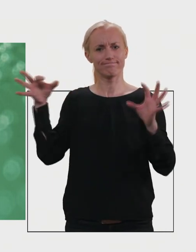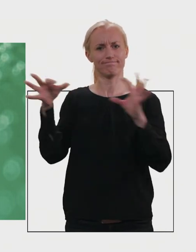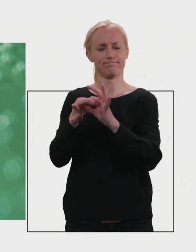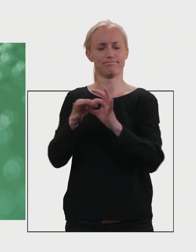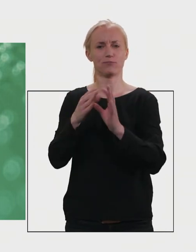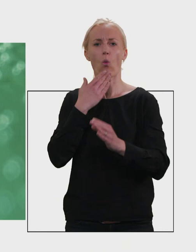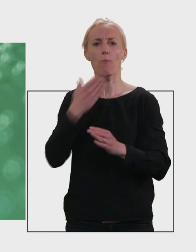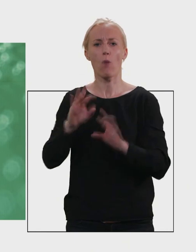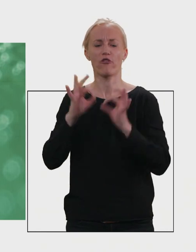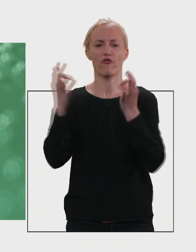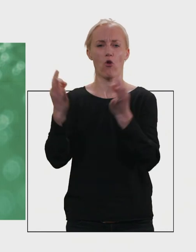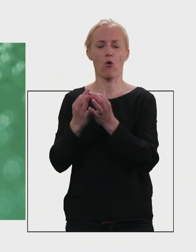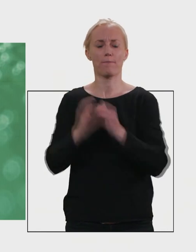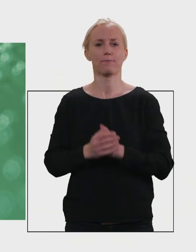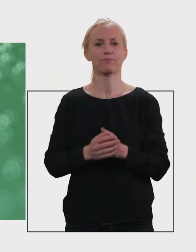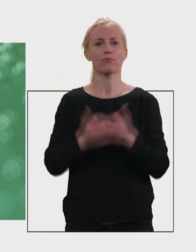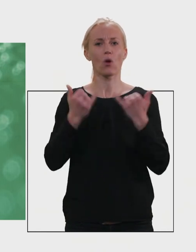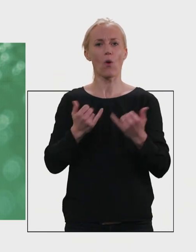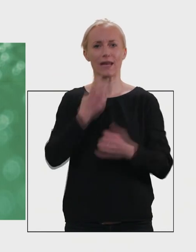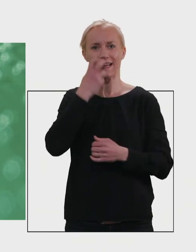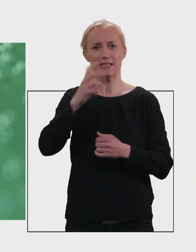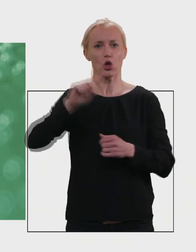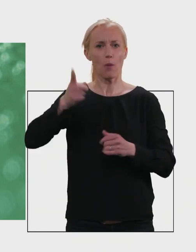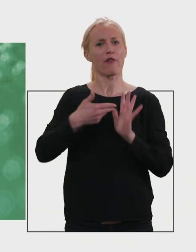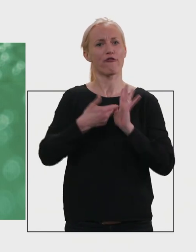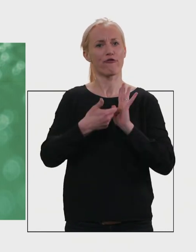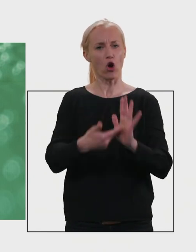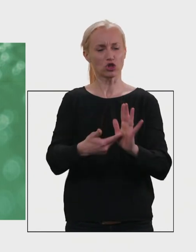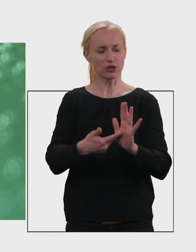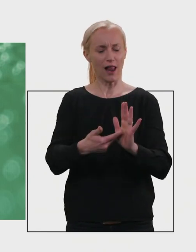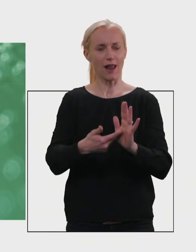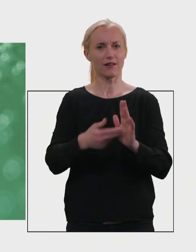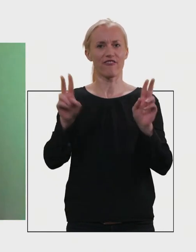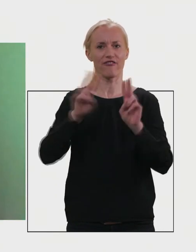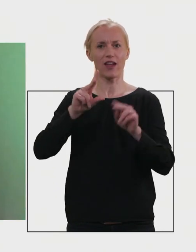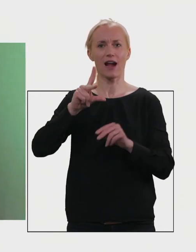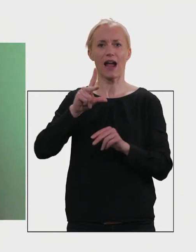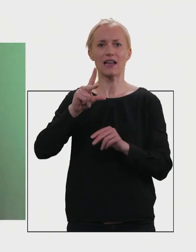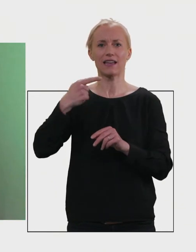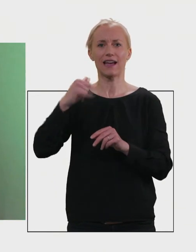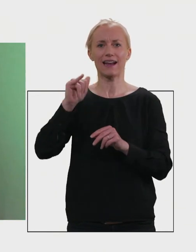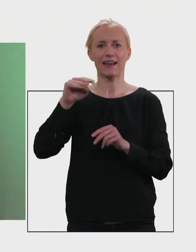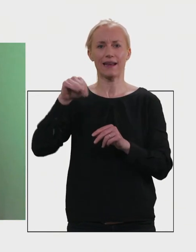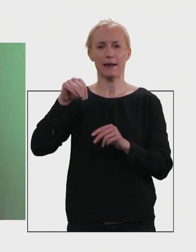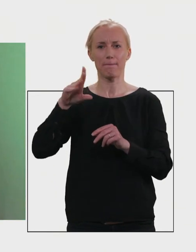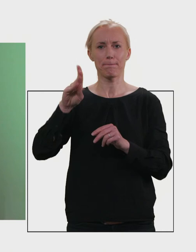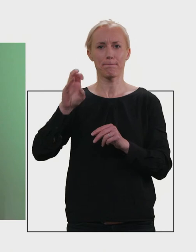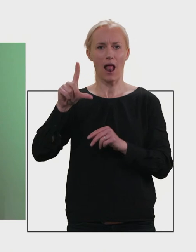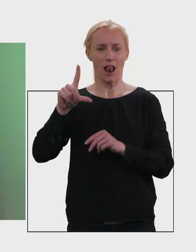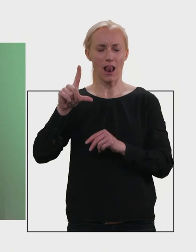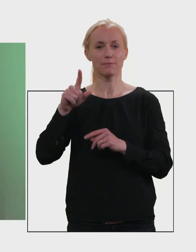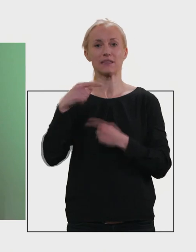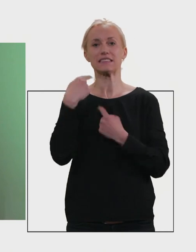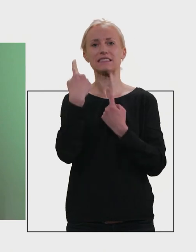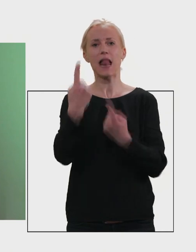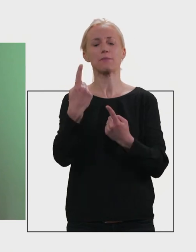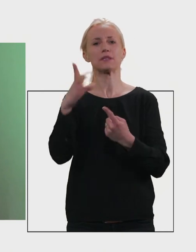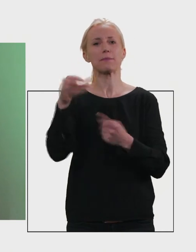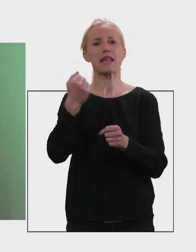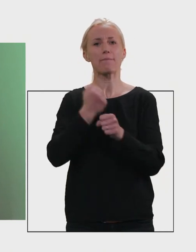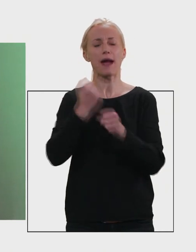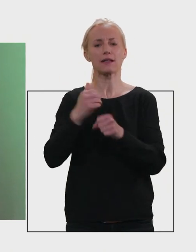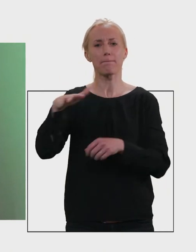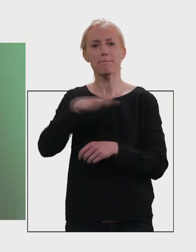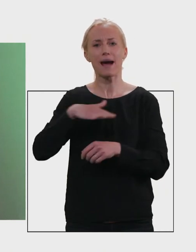sprechen. Das sind meine Gäste heute Abend. Ich stelle sie gerne noch mal vor an dieser Stelle. Das sind Katja Gimpel. Und Katja Gimpel ist Mitarbeiterin des